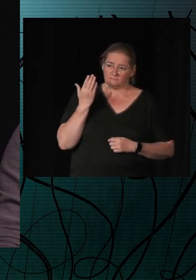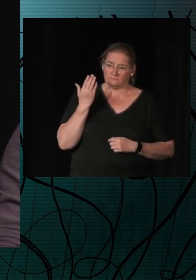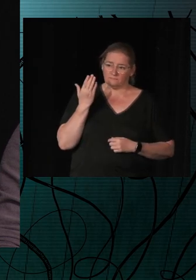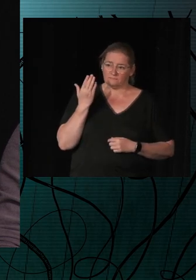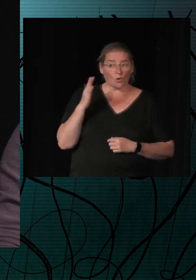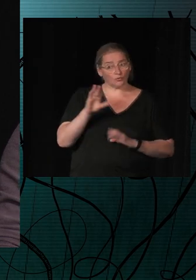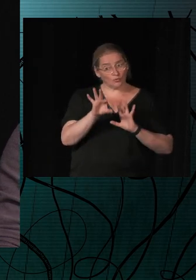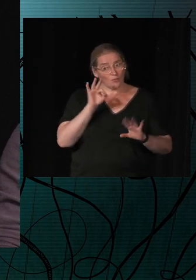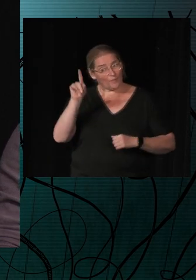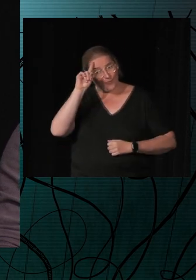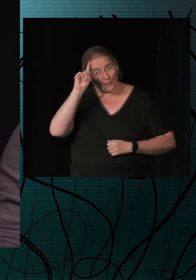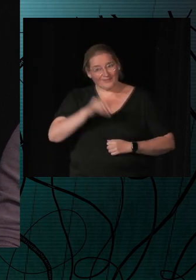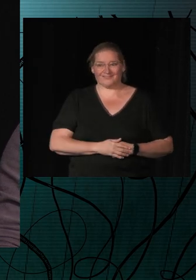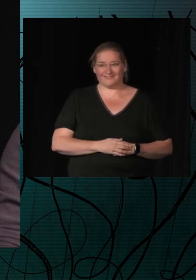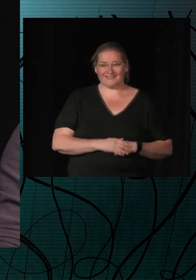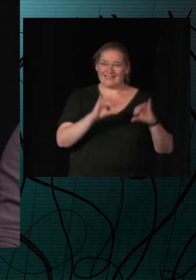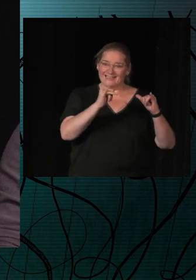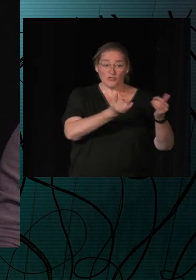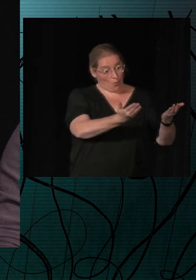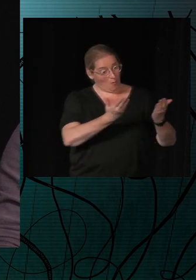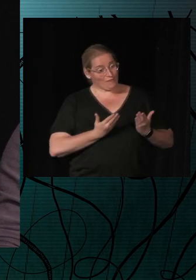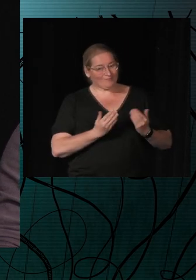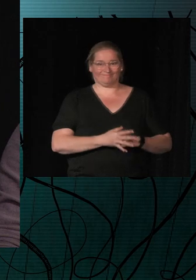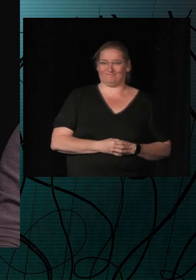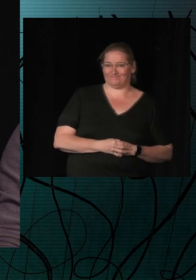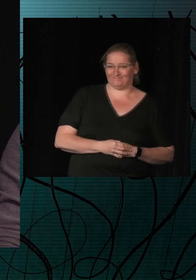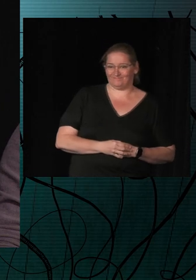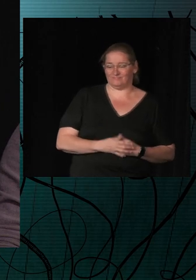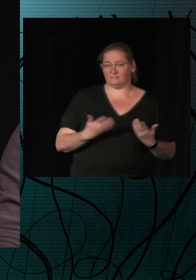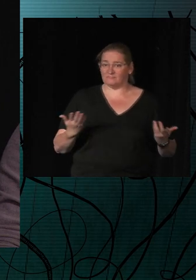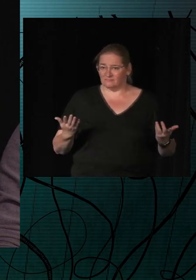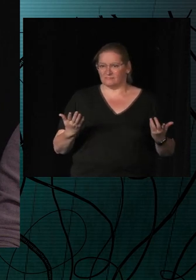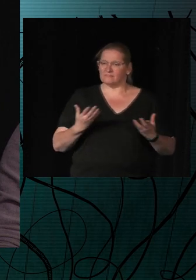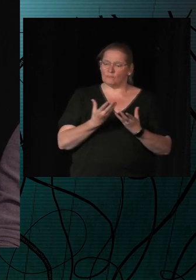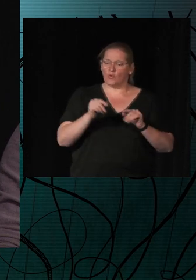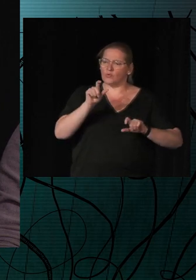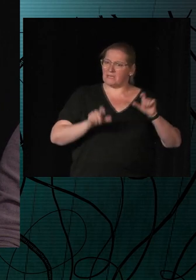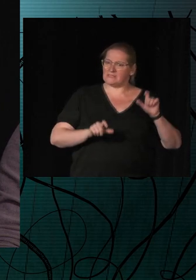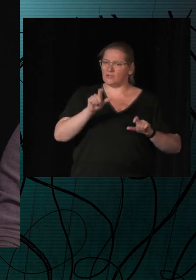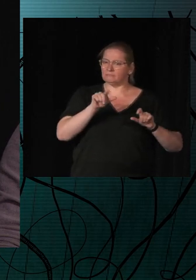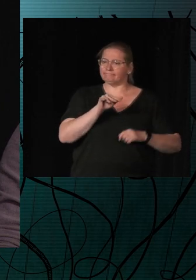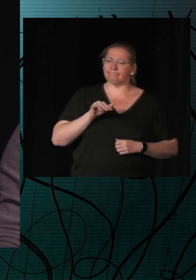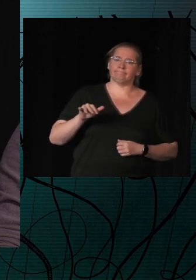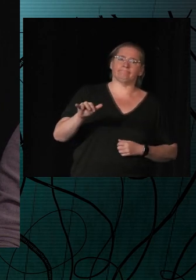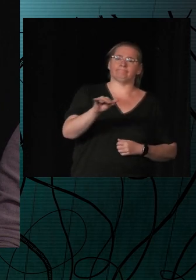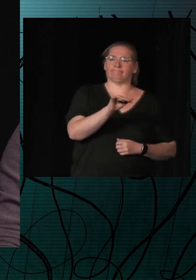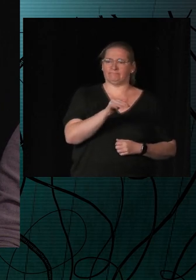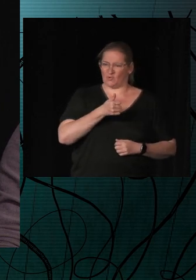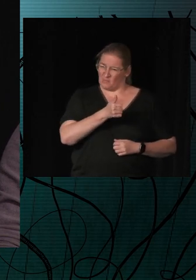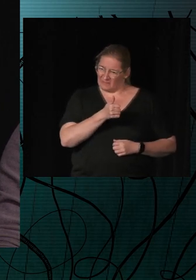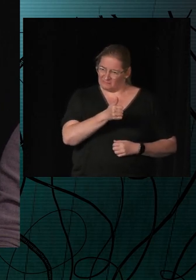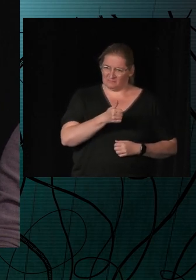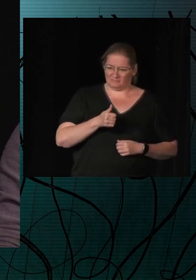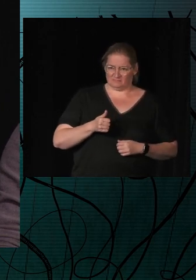jeux c'est-à-dire que en fait il y a euh tout enfin pas mal de gens en fait mine de rien qui ne se sentent pas de jouer au jeux vidéo